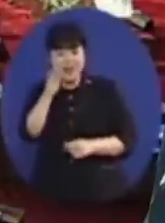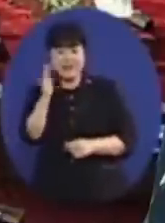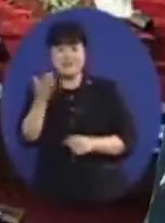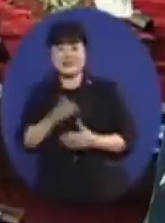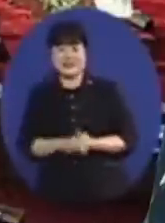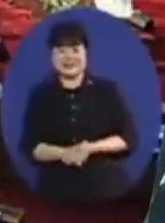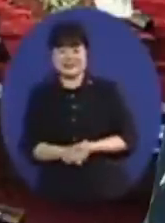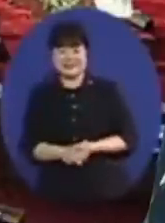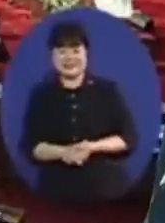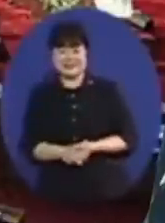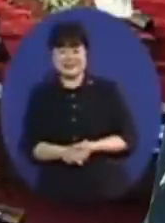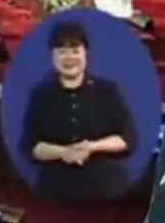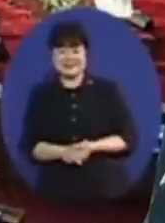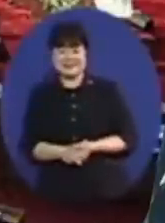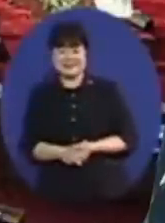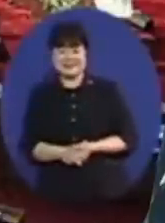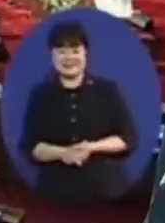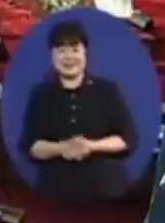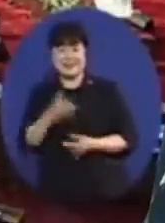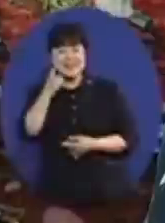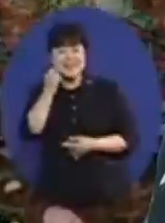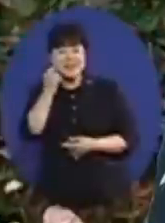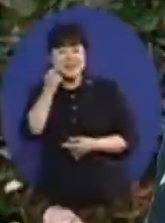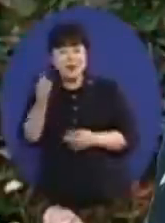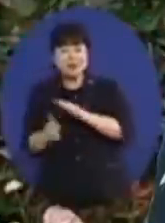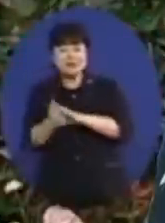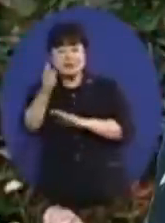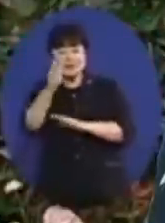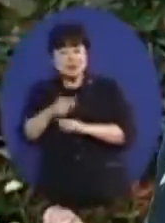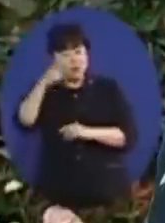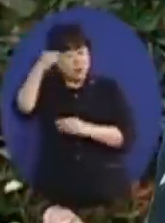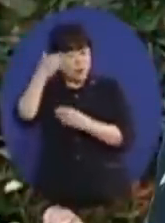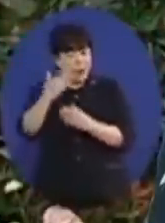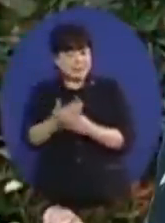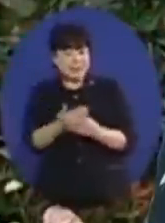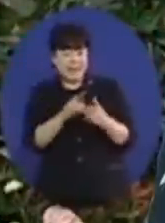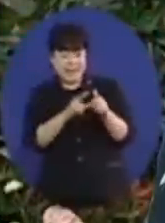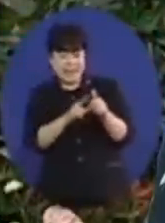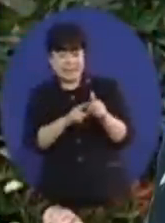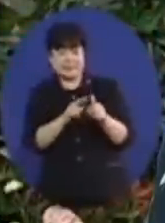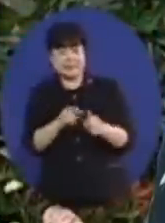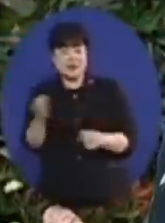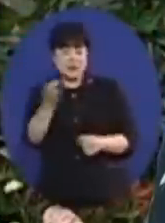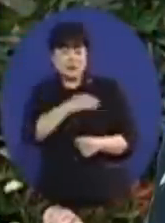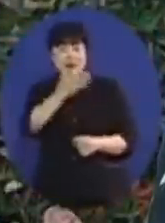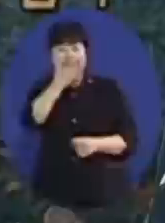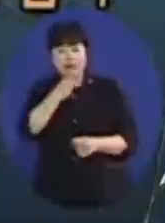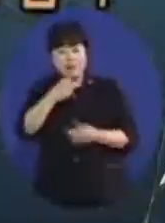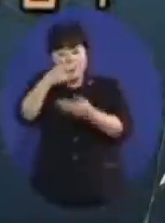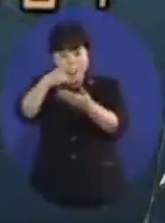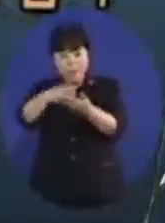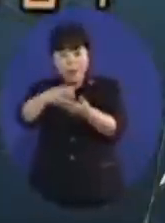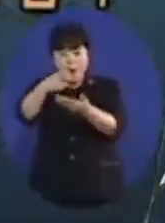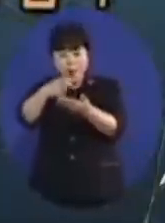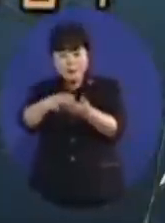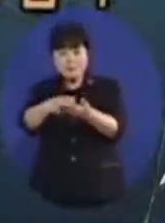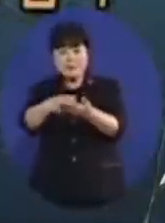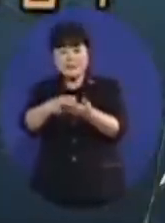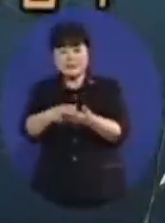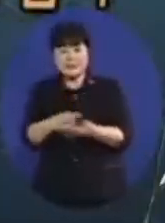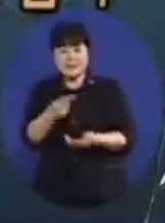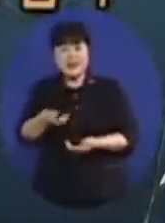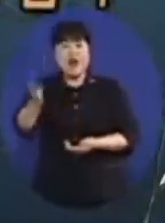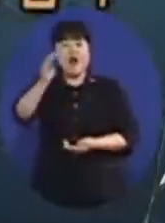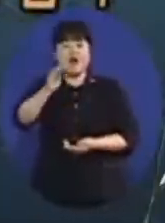것입니다 일본의 성공학자 혼다케는 부와 행복의 법칙에서 일억 엔